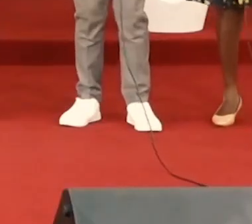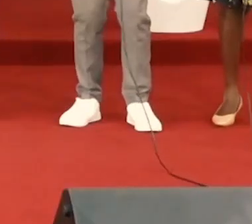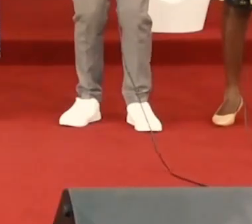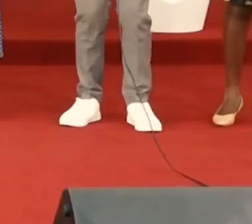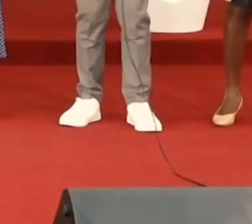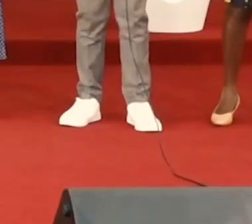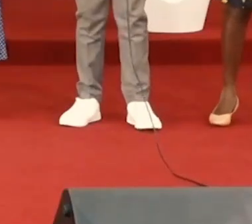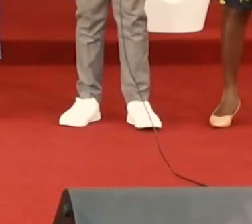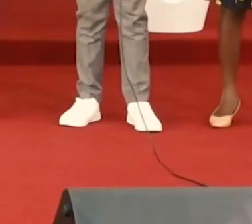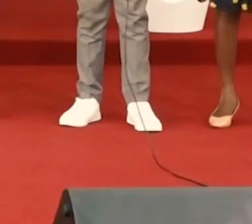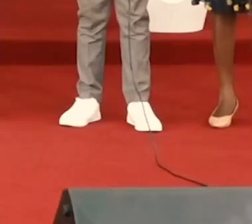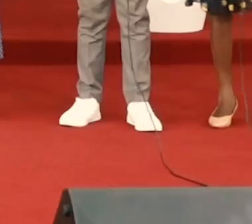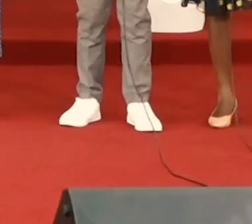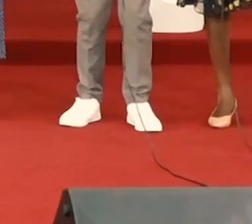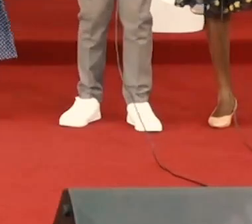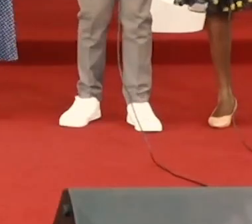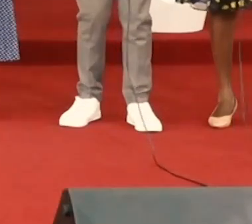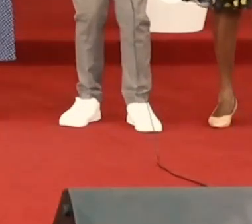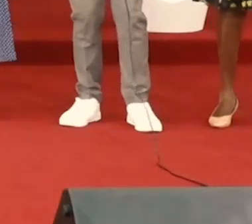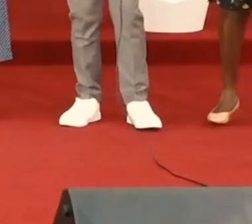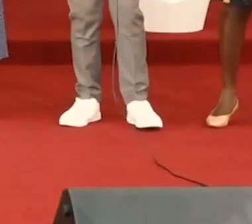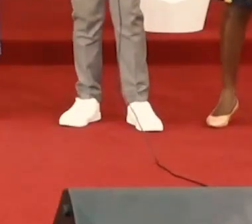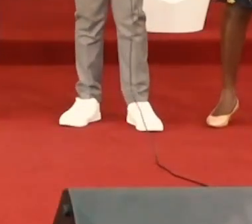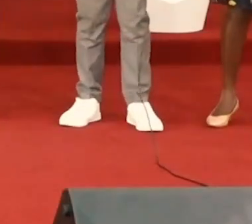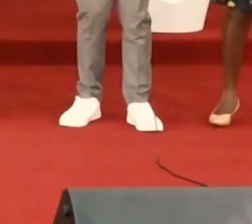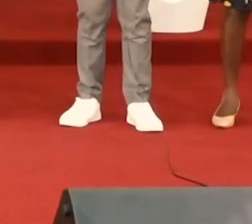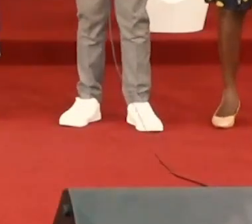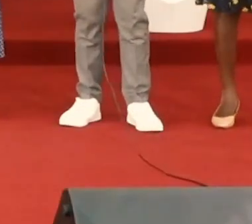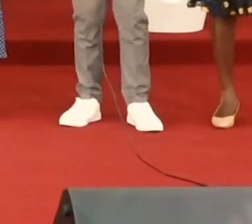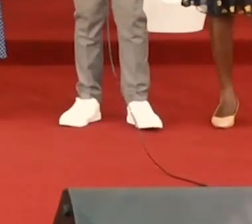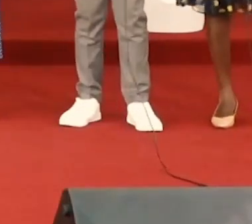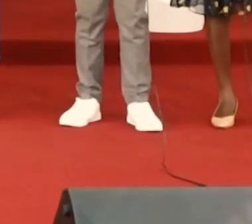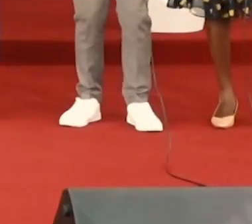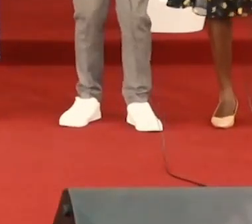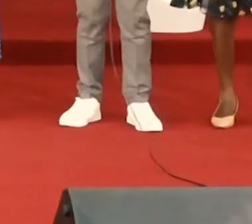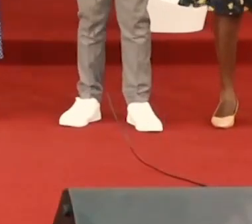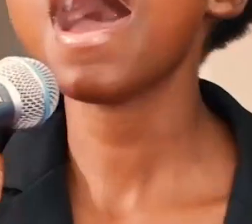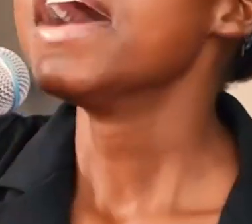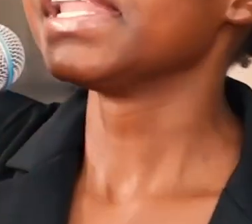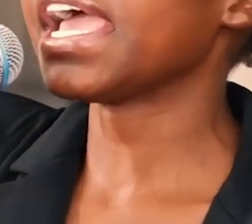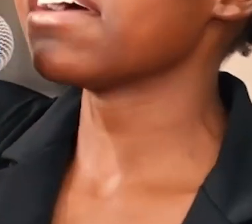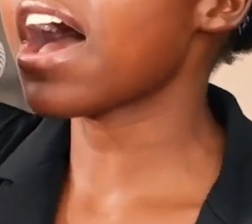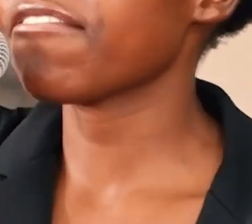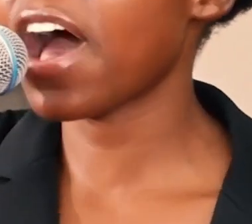nekukasika Jesuzve ari kudzoka